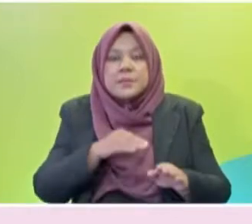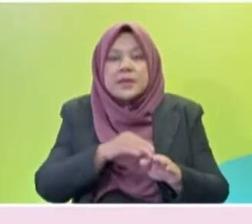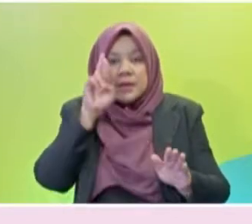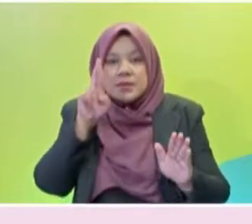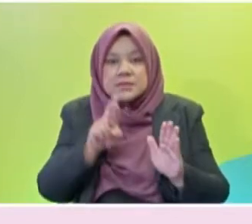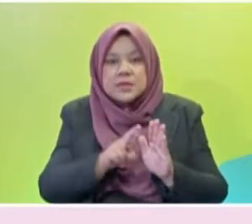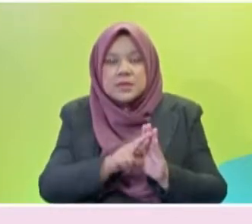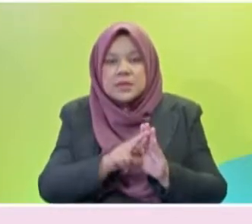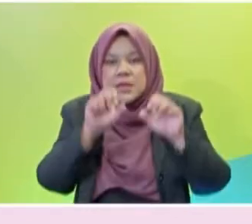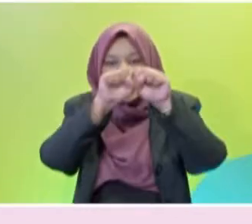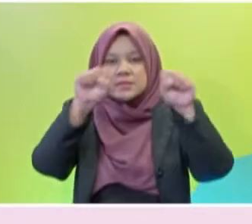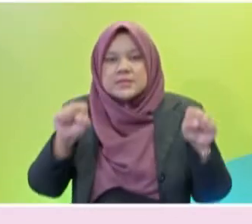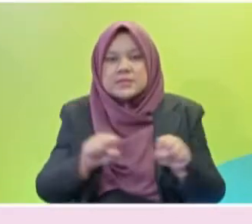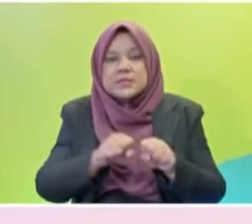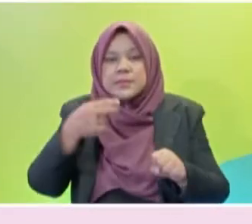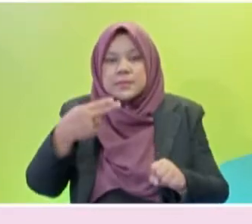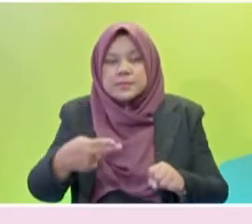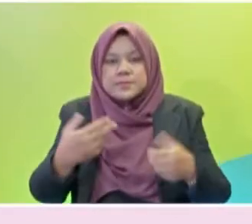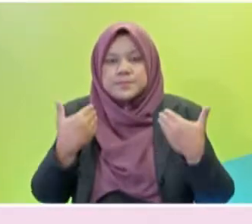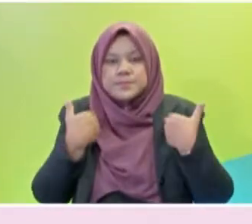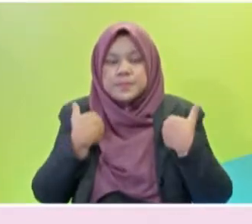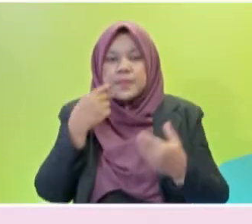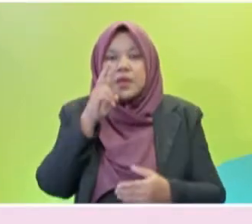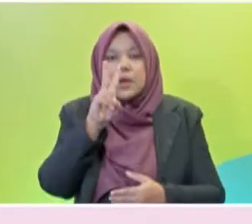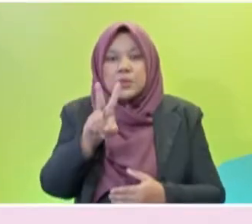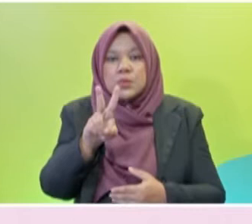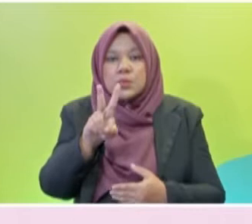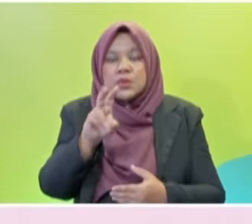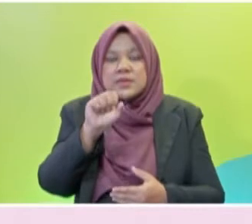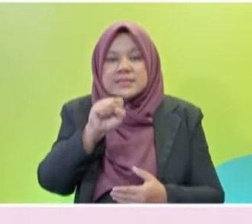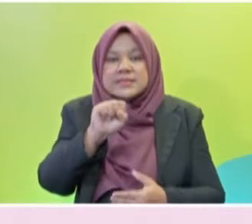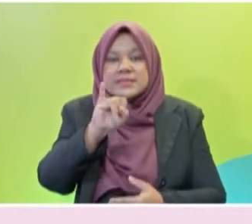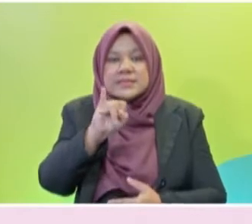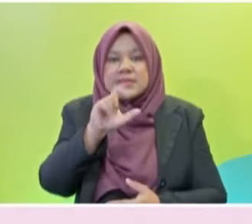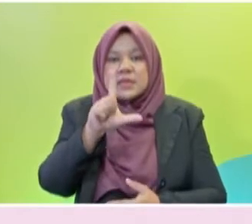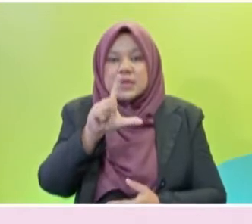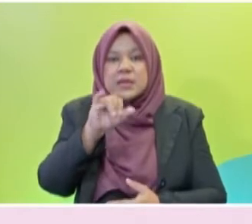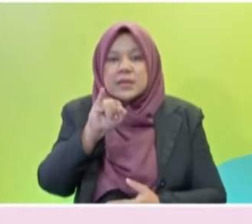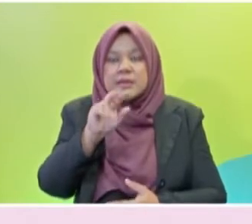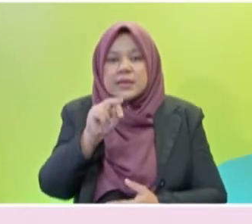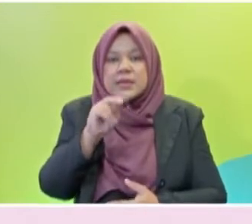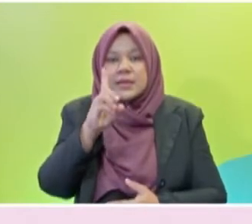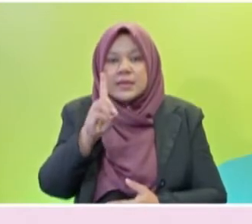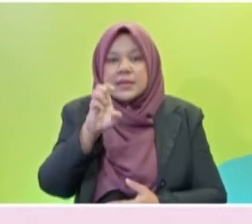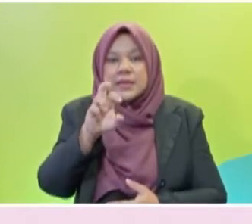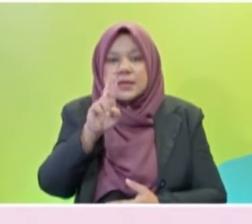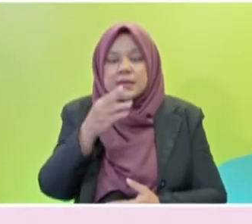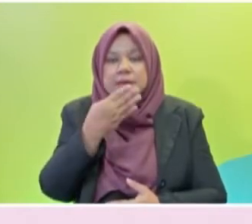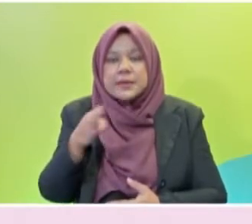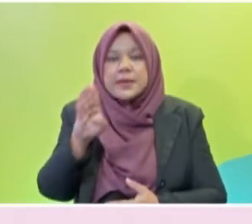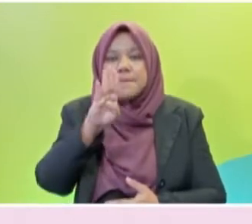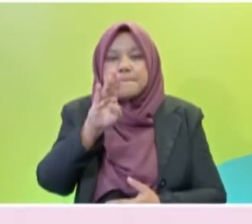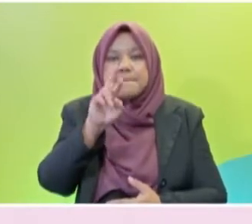tersebut, sistem hidrolik ini terdiri daripada dua silinder beromboh dengan luas permukaan yang